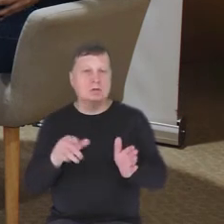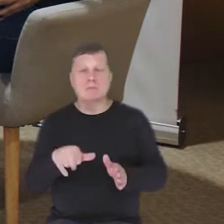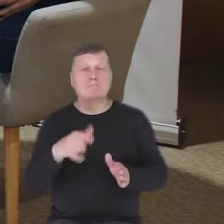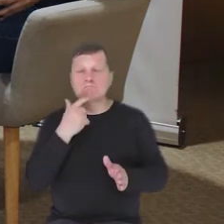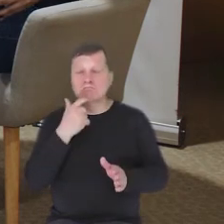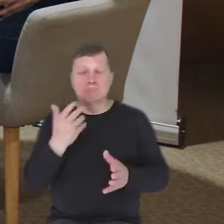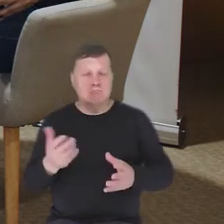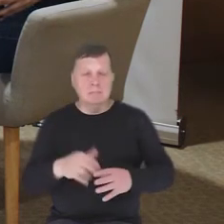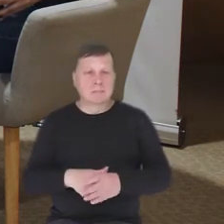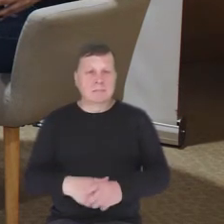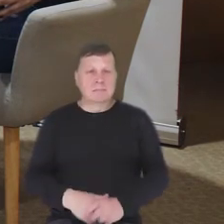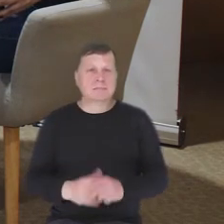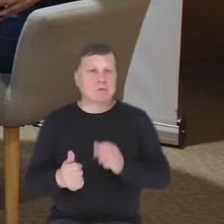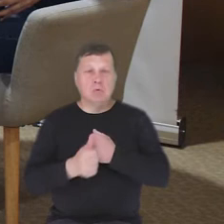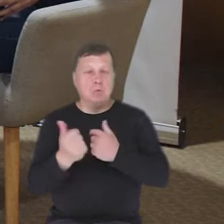o